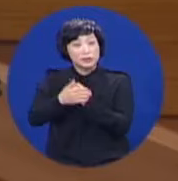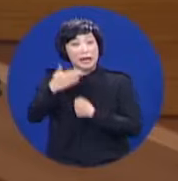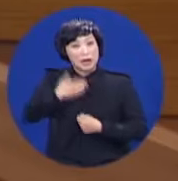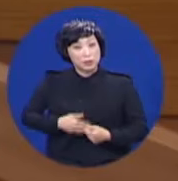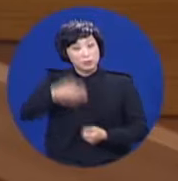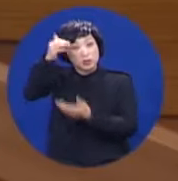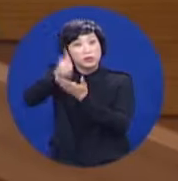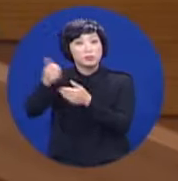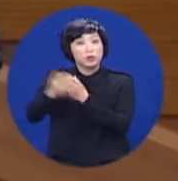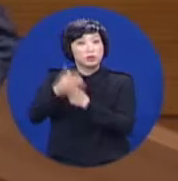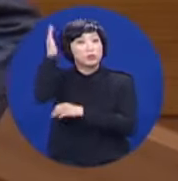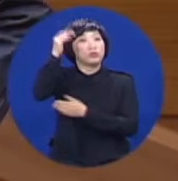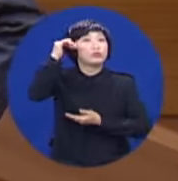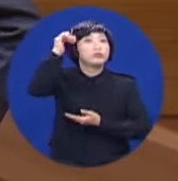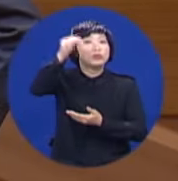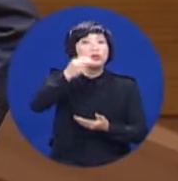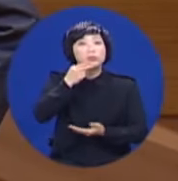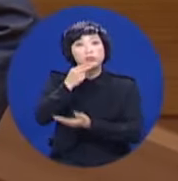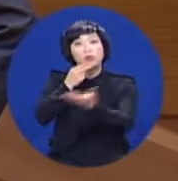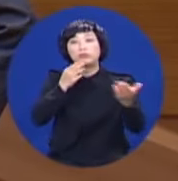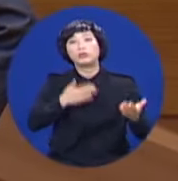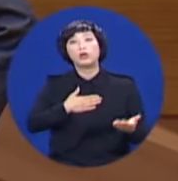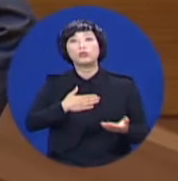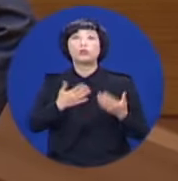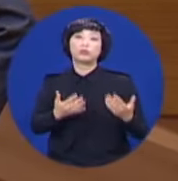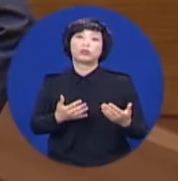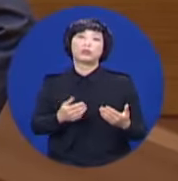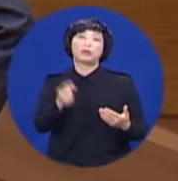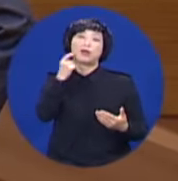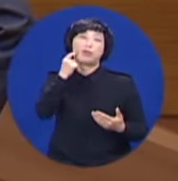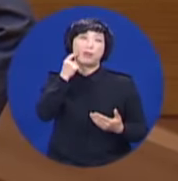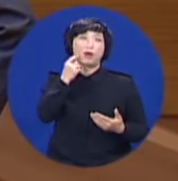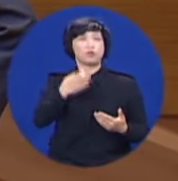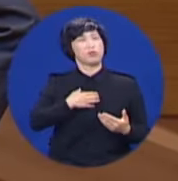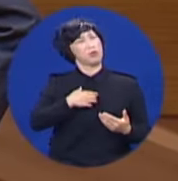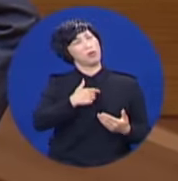성령으로 설교하지 않는다면 나는 거짓말을 할 가능성이 충만하다.